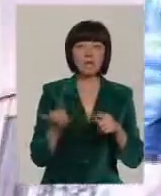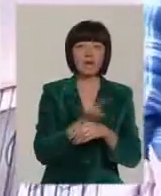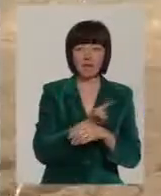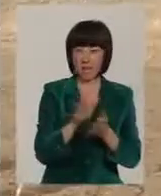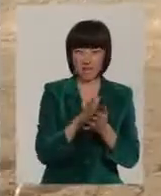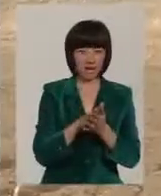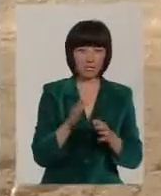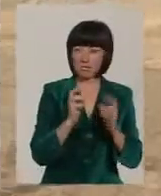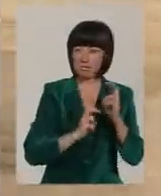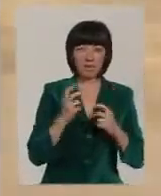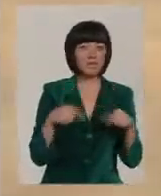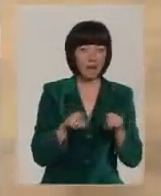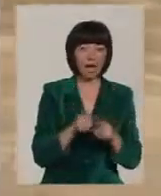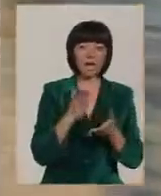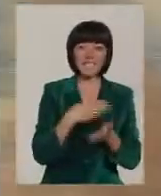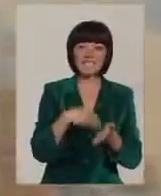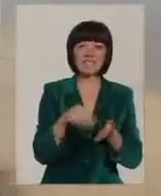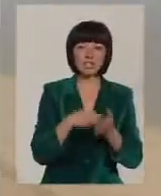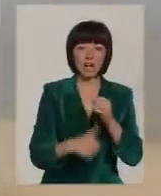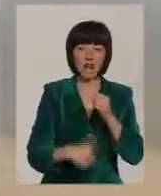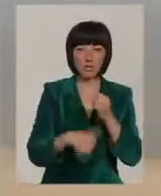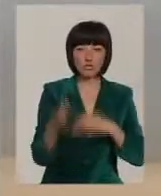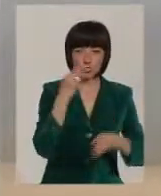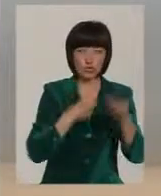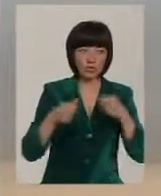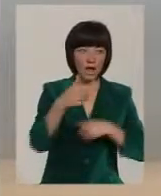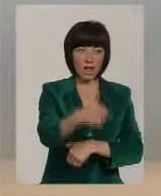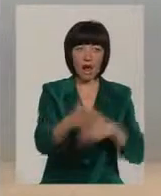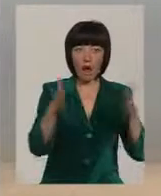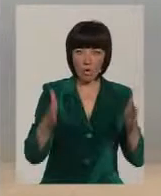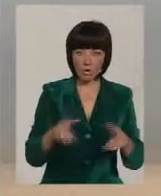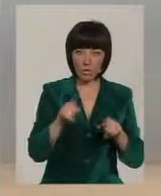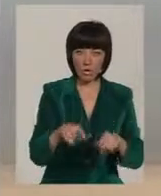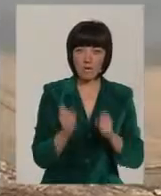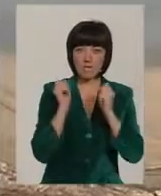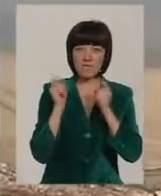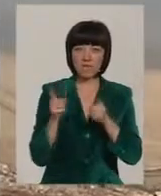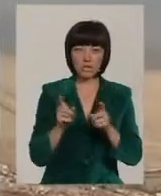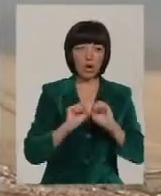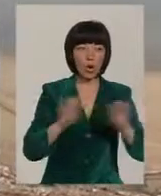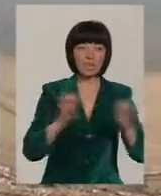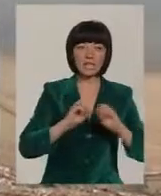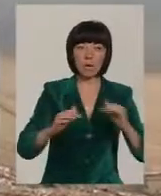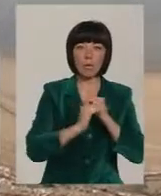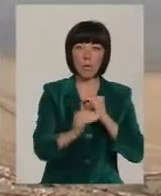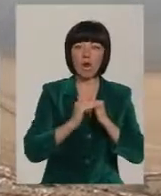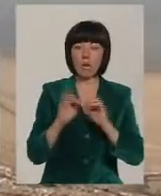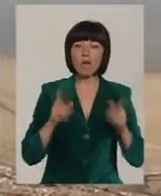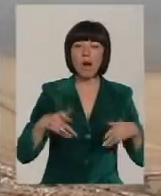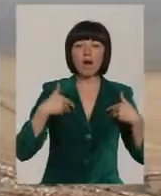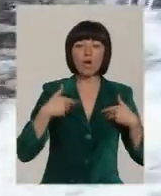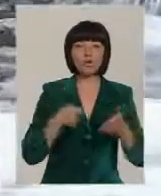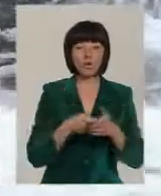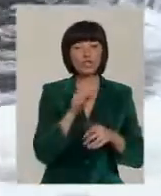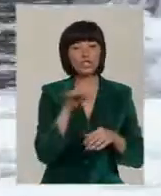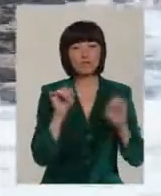неправда. Так і є. Свинячі фекалії у штучних лагунах. Потім їх вивозять та розкидають полями як добрива. Чи